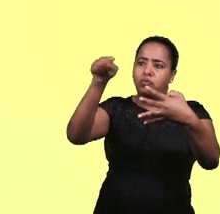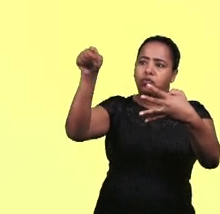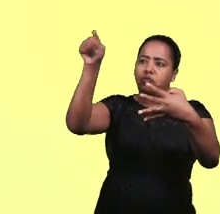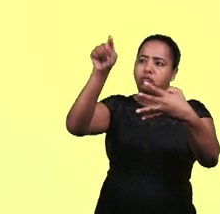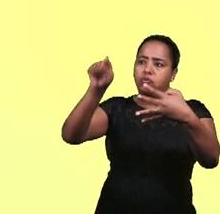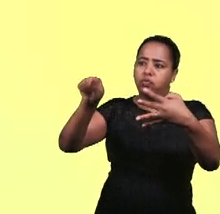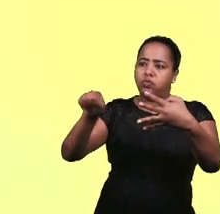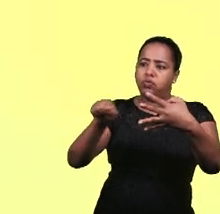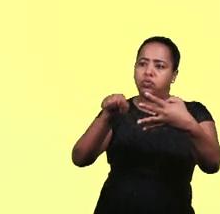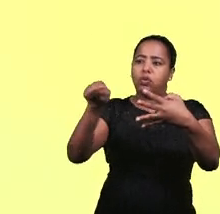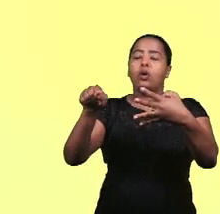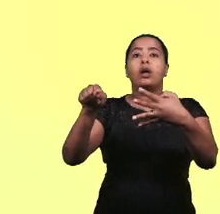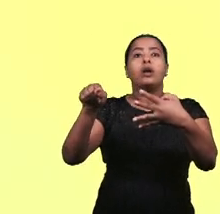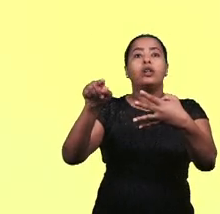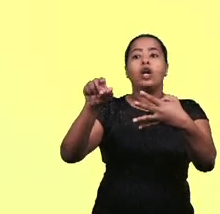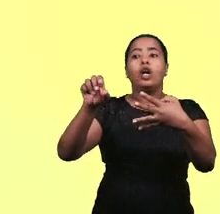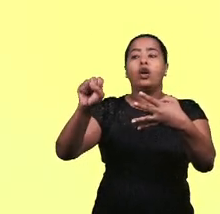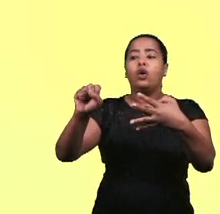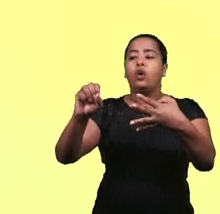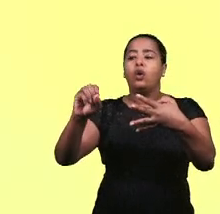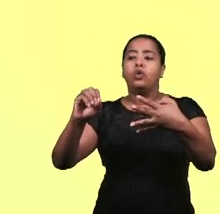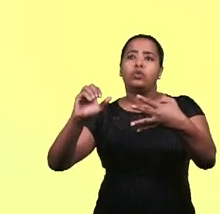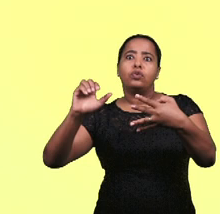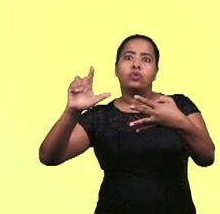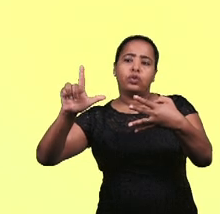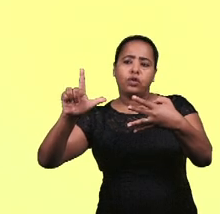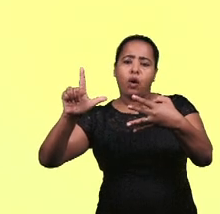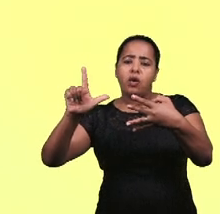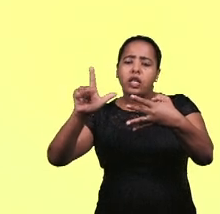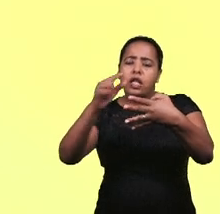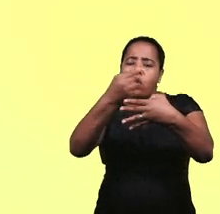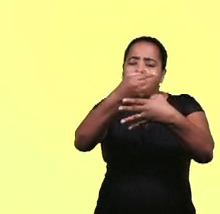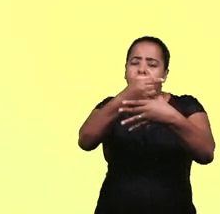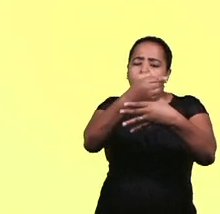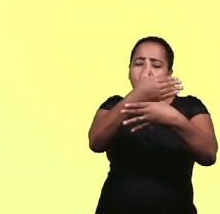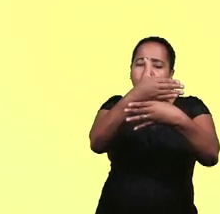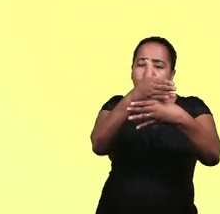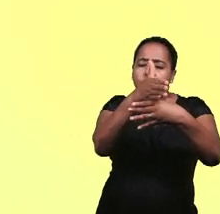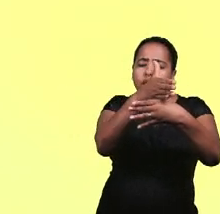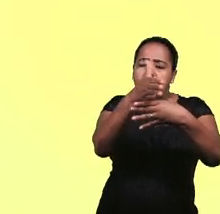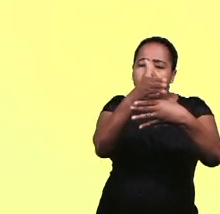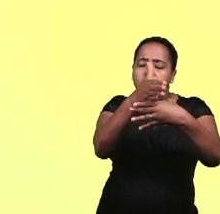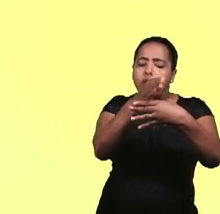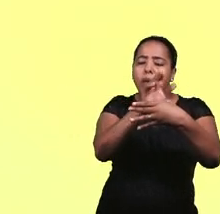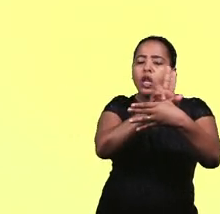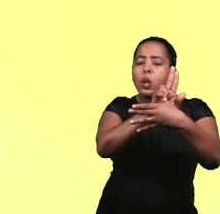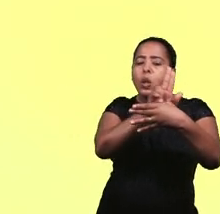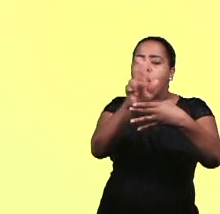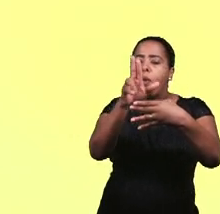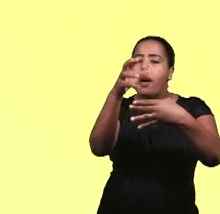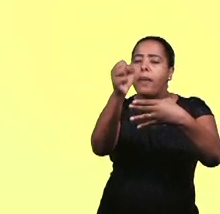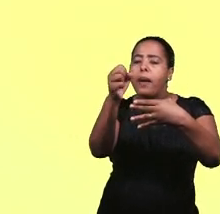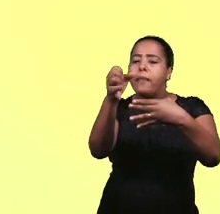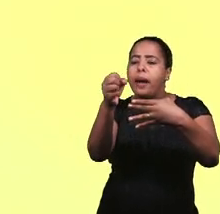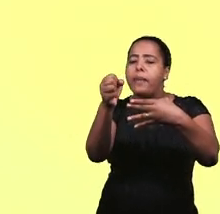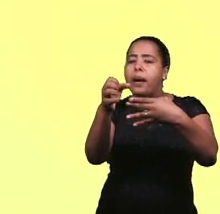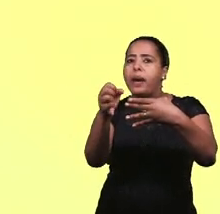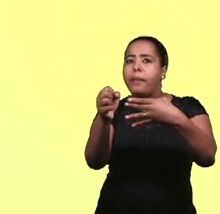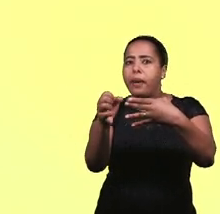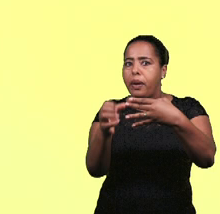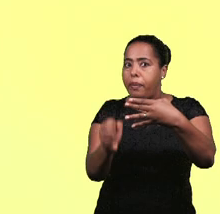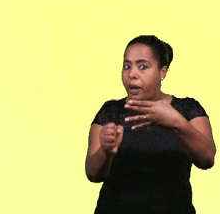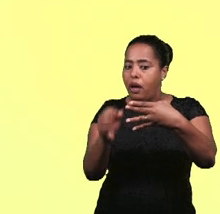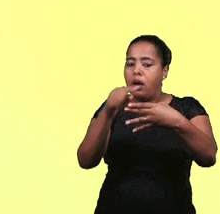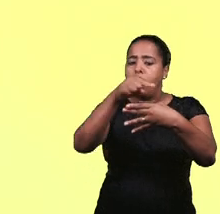C'est un symbole que nous mettons au début du pentagramme pour donner des noms aux notes. Et